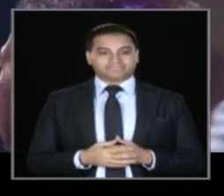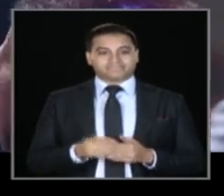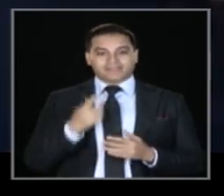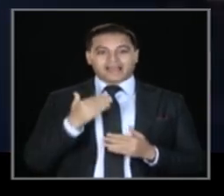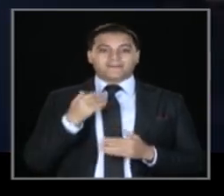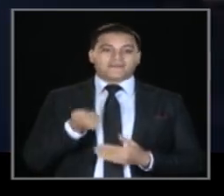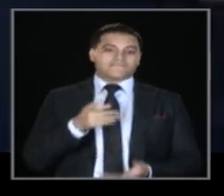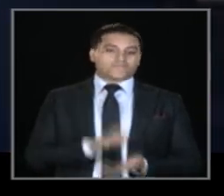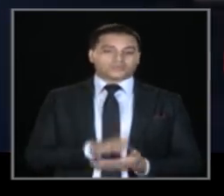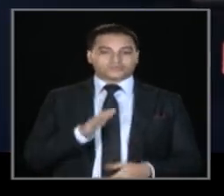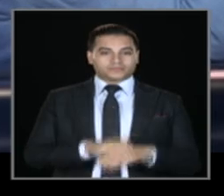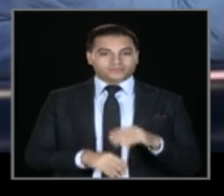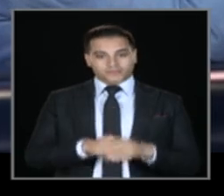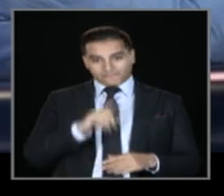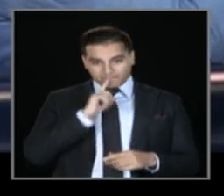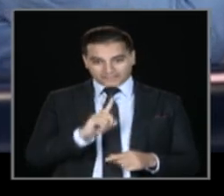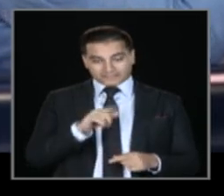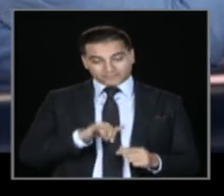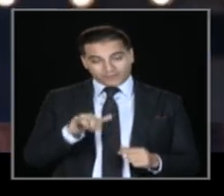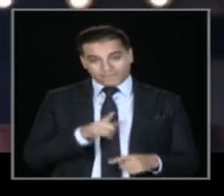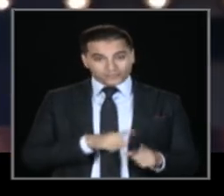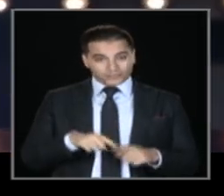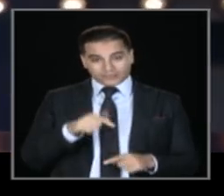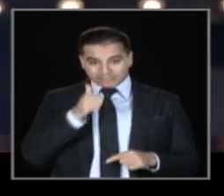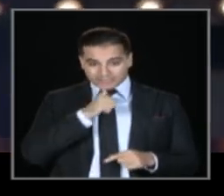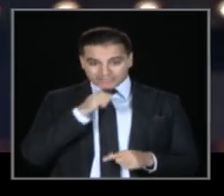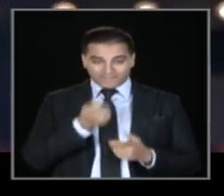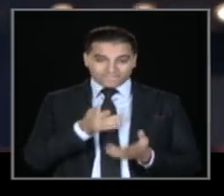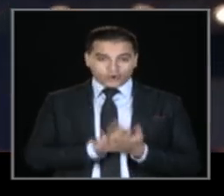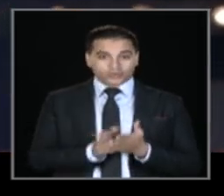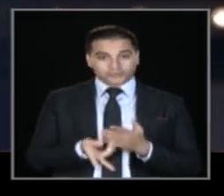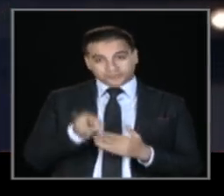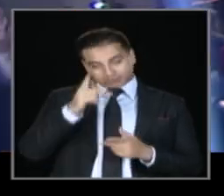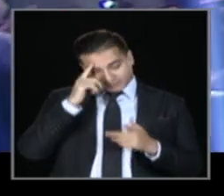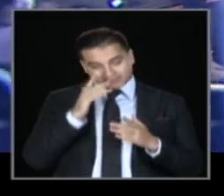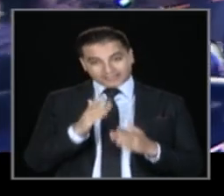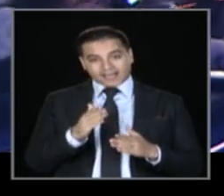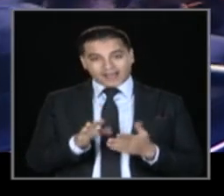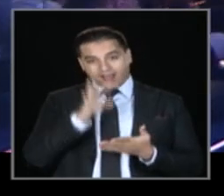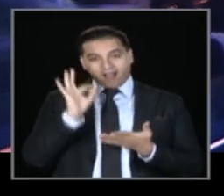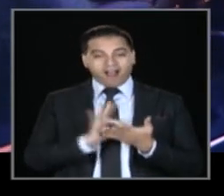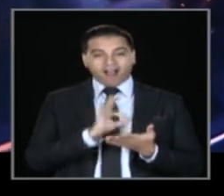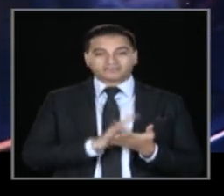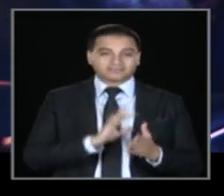أمل موجود، ولكن محتاجين شوية حظ لفريق الفستان.